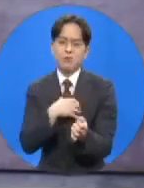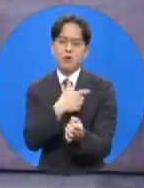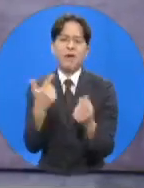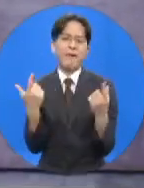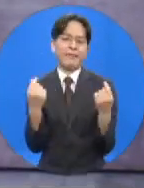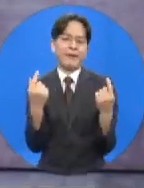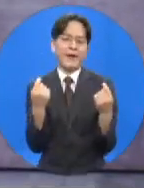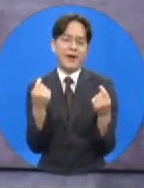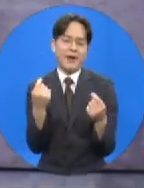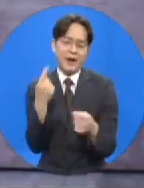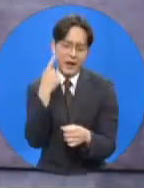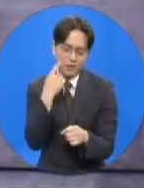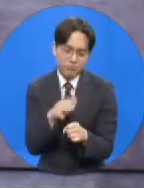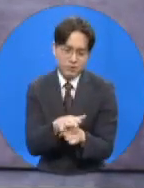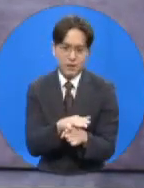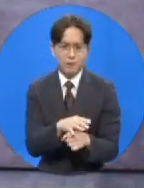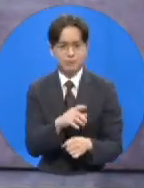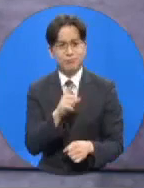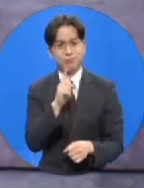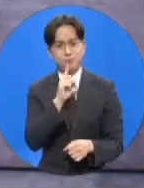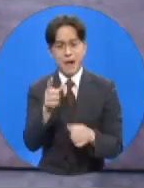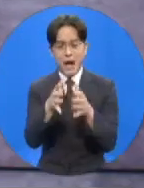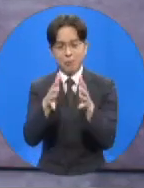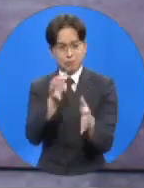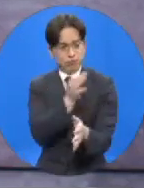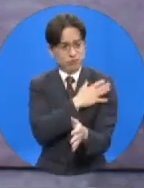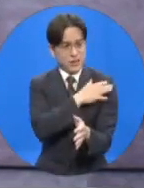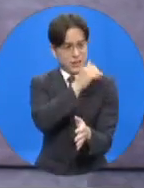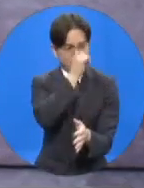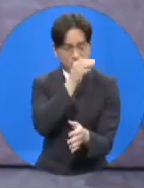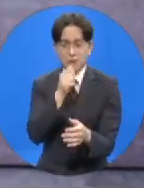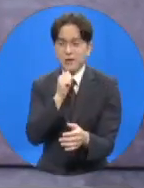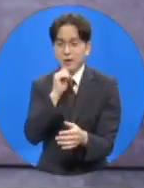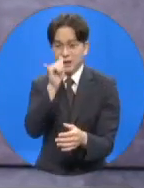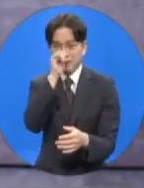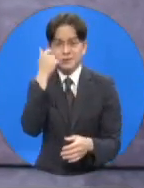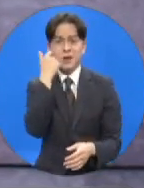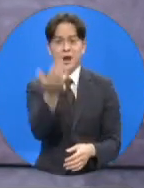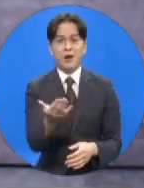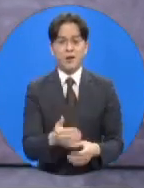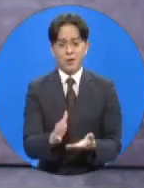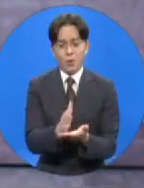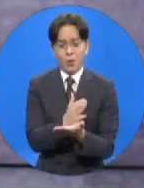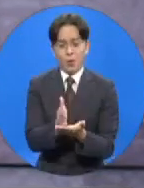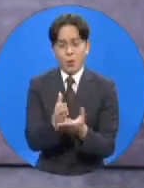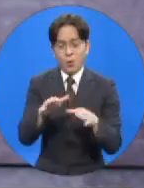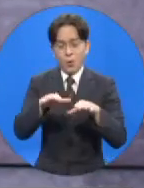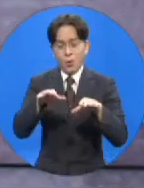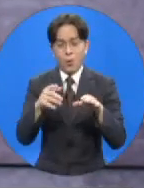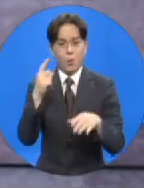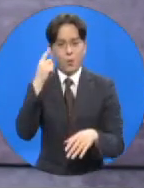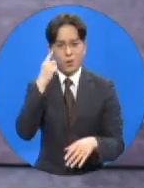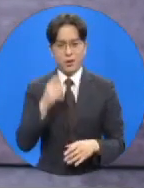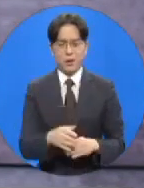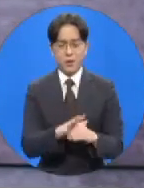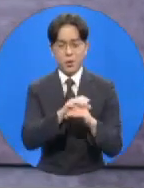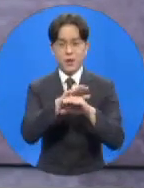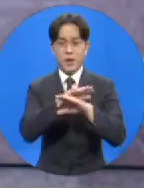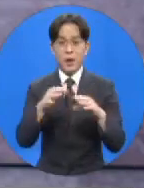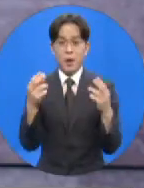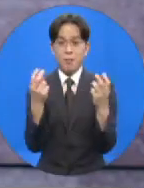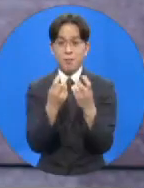공동체 구성원들을 배려하는 최소한의 인간의 역병의 시대를 헤쳐나가는 열쇠이자 코로나를